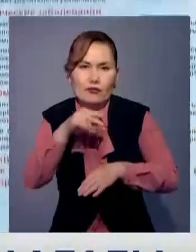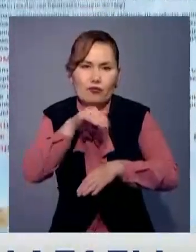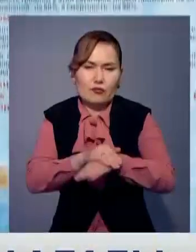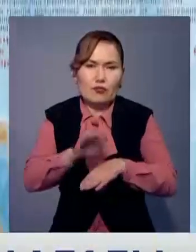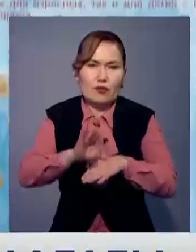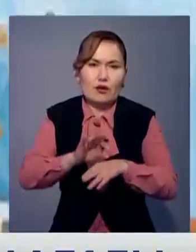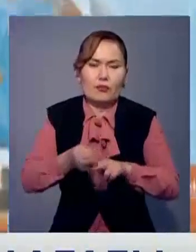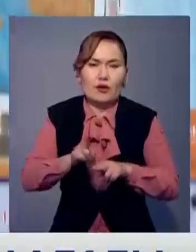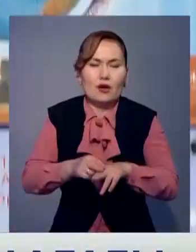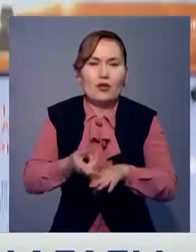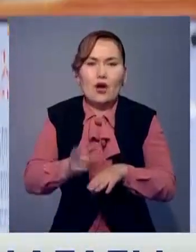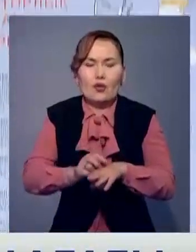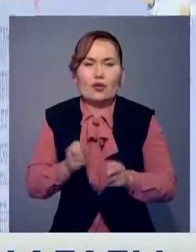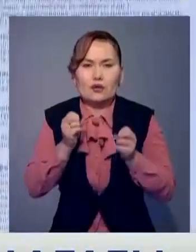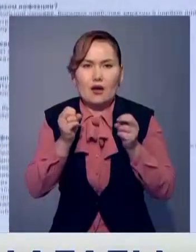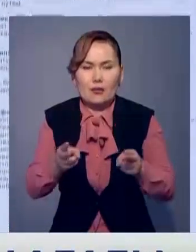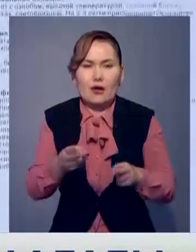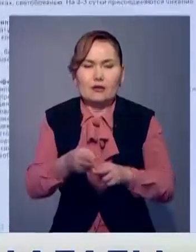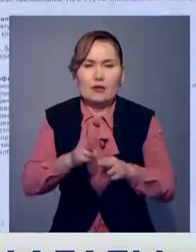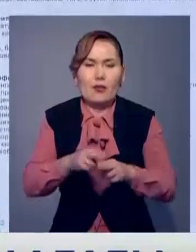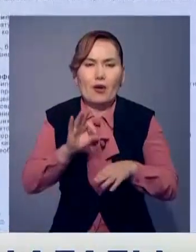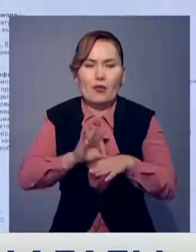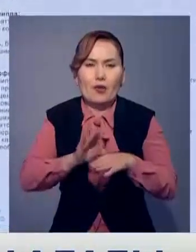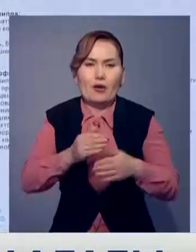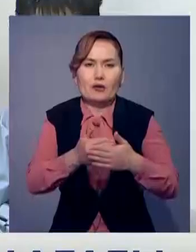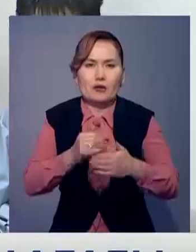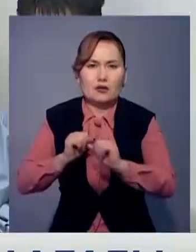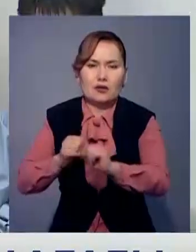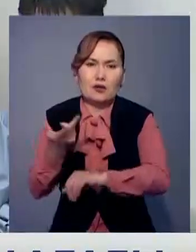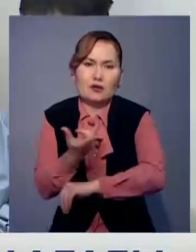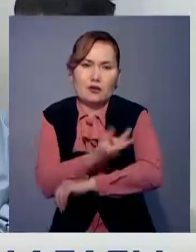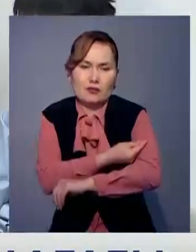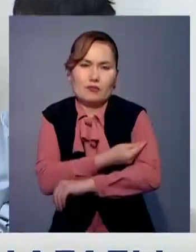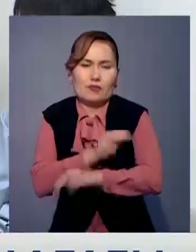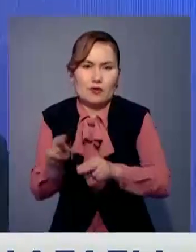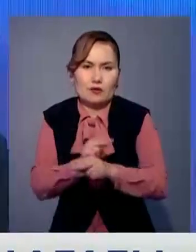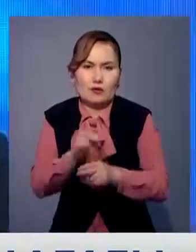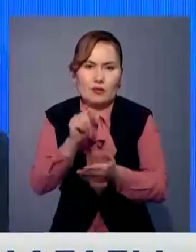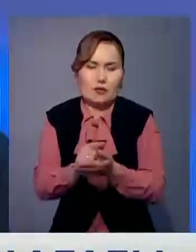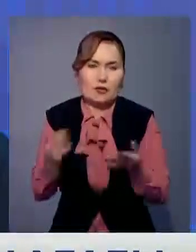Бас санитар жұртты қауіпті індеттен сақ болу үшін екпе алуға шақырады.